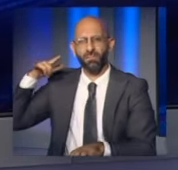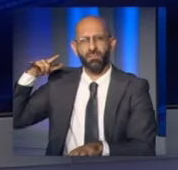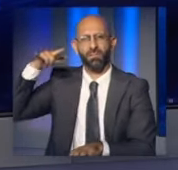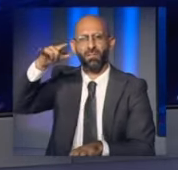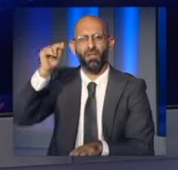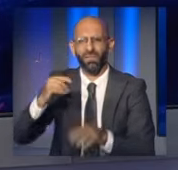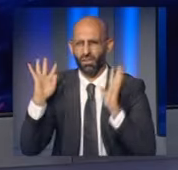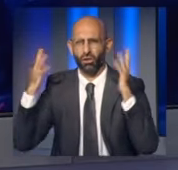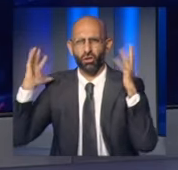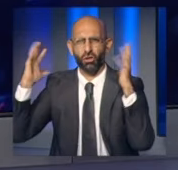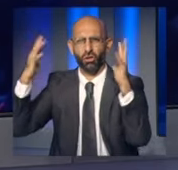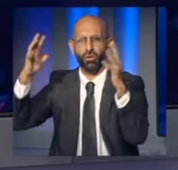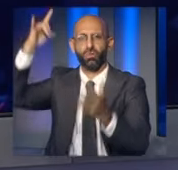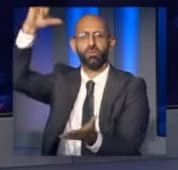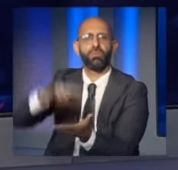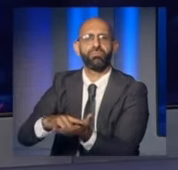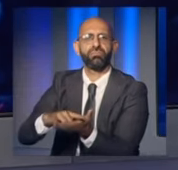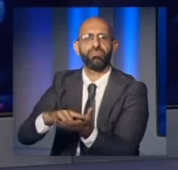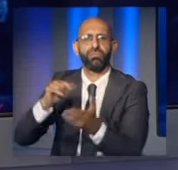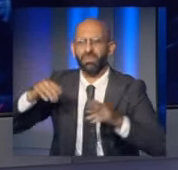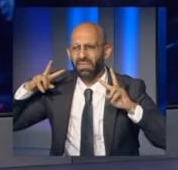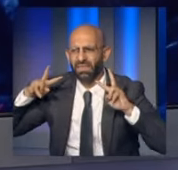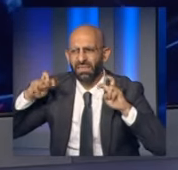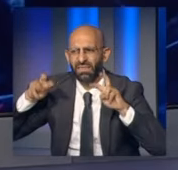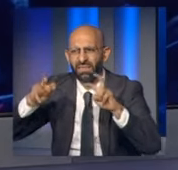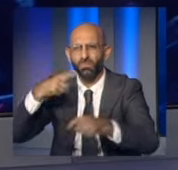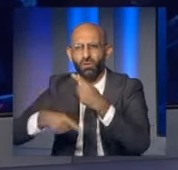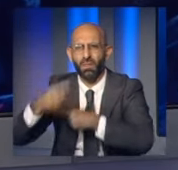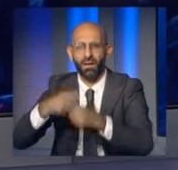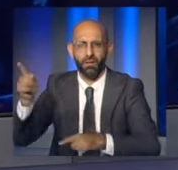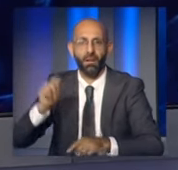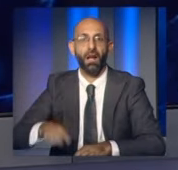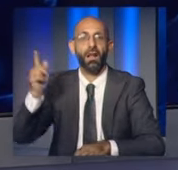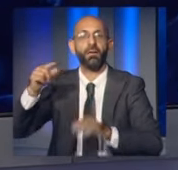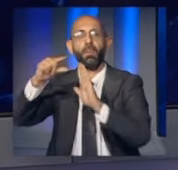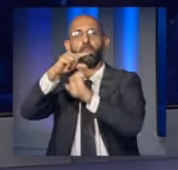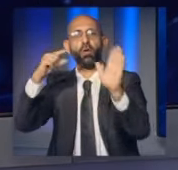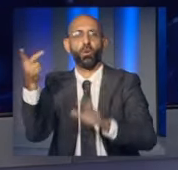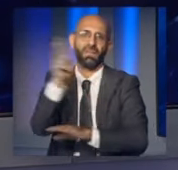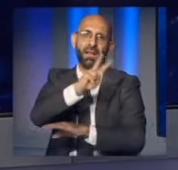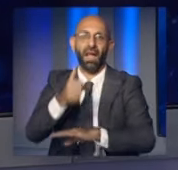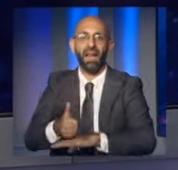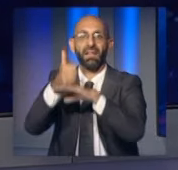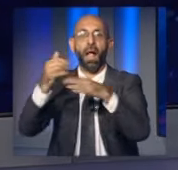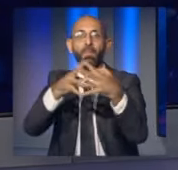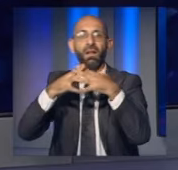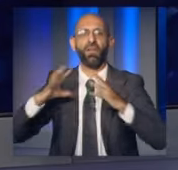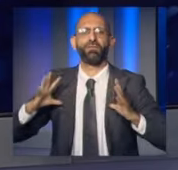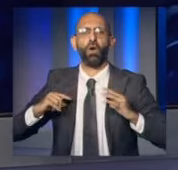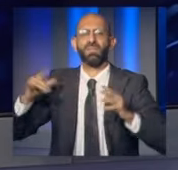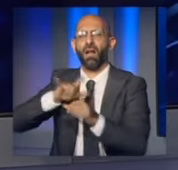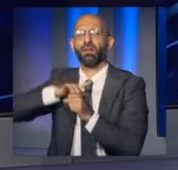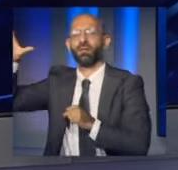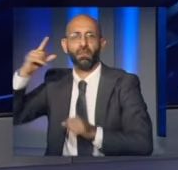اللهيان في محافظة أذربيجان الشرقية فوق غابات أسباران، والبحث مستمر. الرئيس الأمريكي جو بايدن